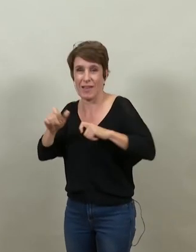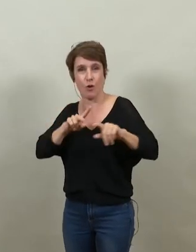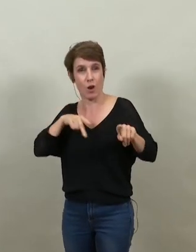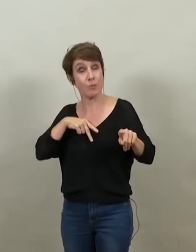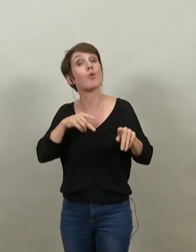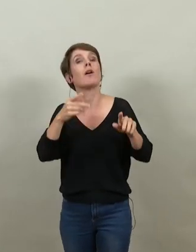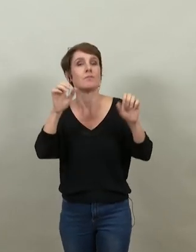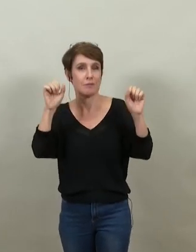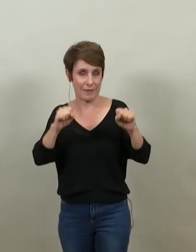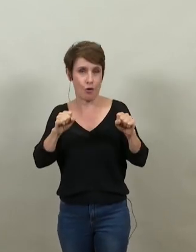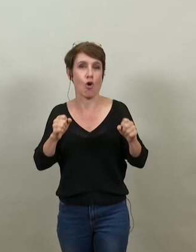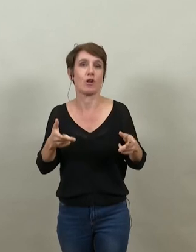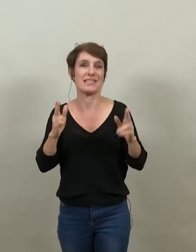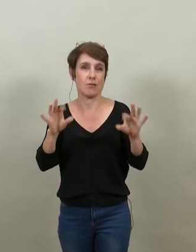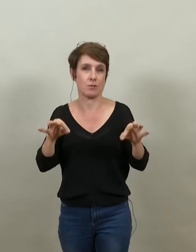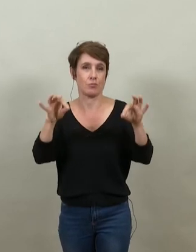minutes